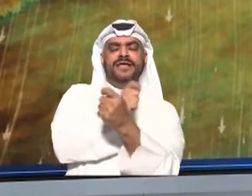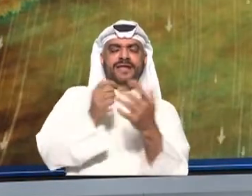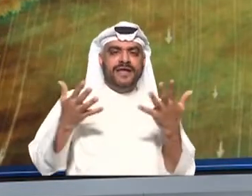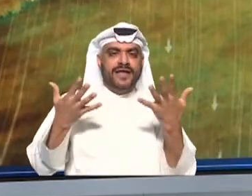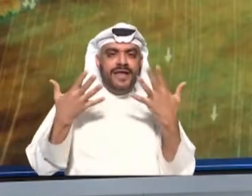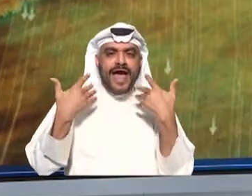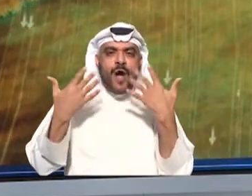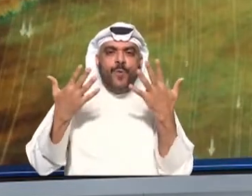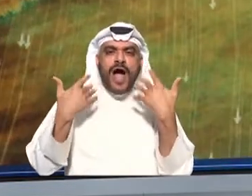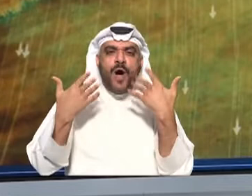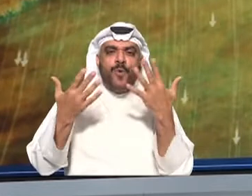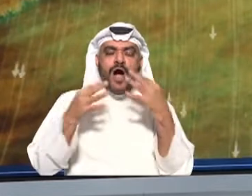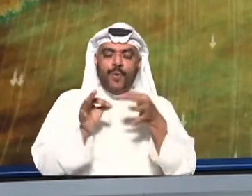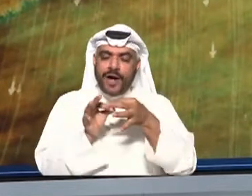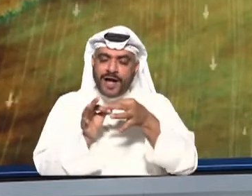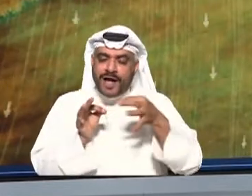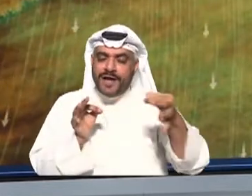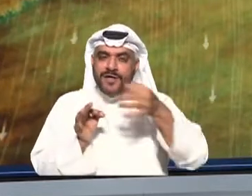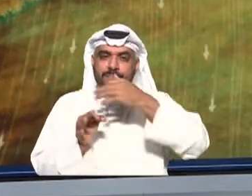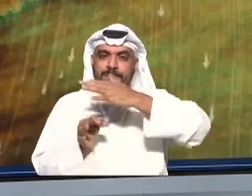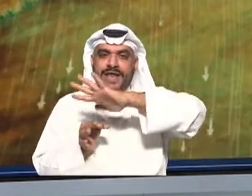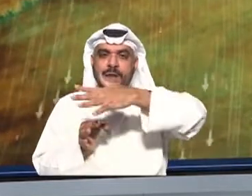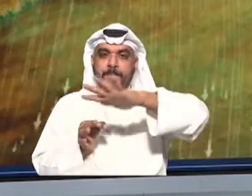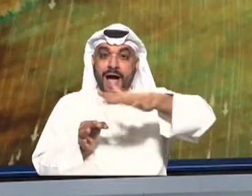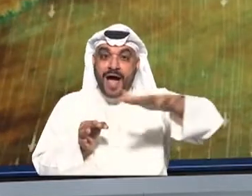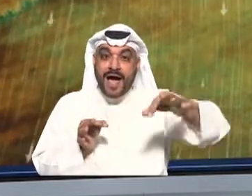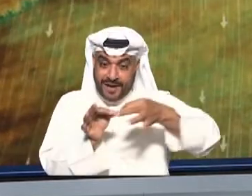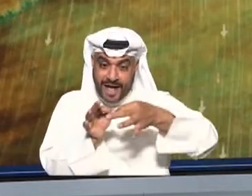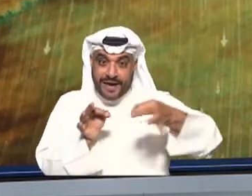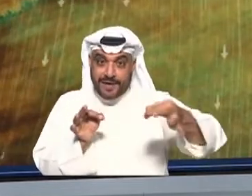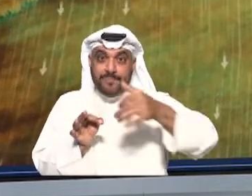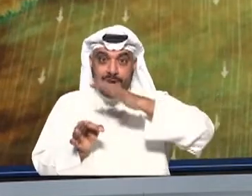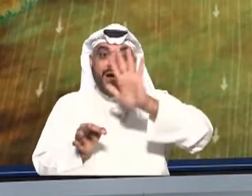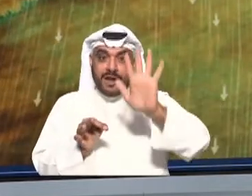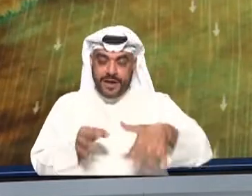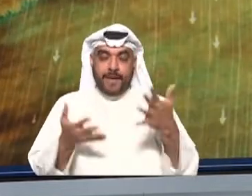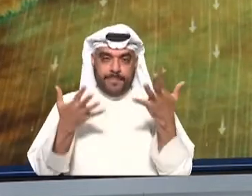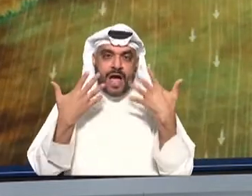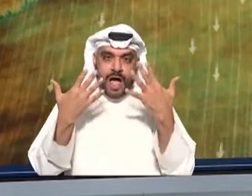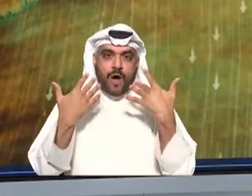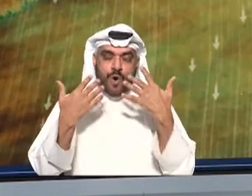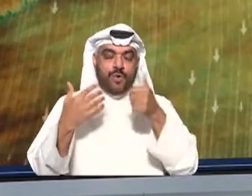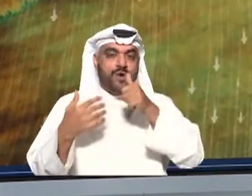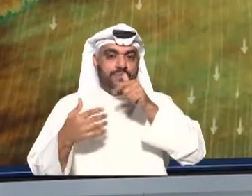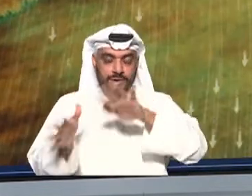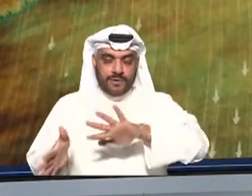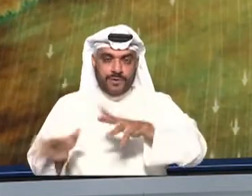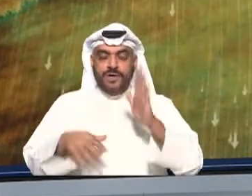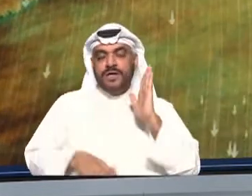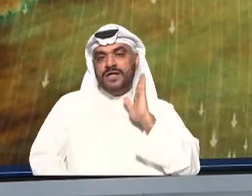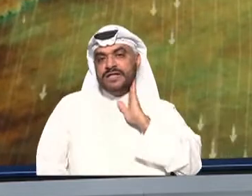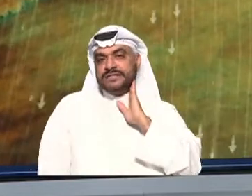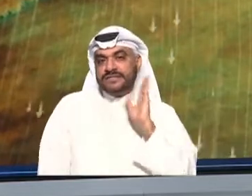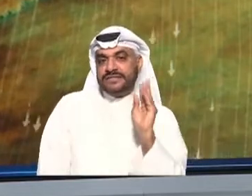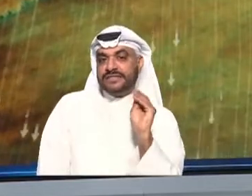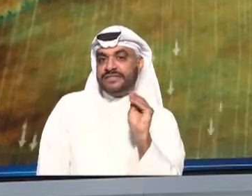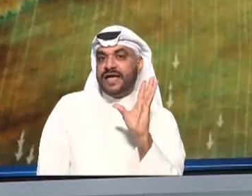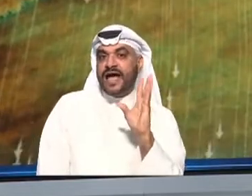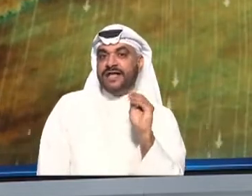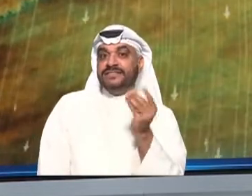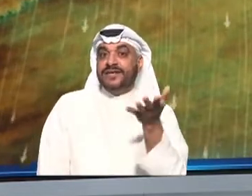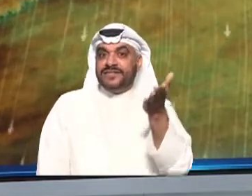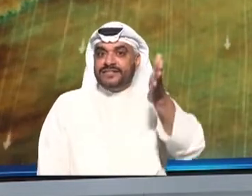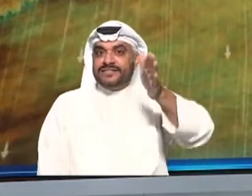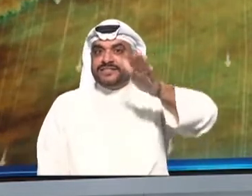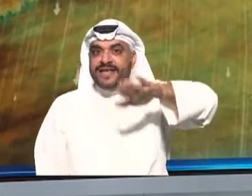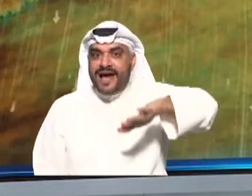خاصة على المناطق الساحلية والمناطق الجنوبية الشرقية من دولة الكويت، راح تؤدي إلى ارتفاع نسبة الرطوبة على هذه المناطق. أما المناطق